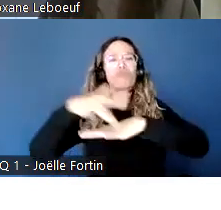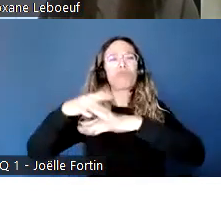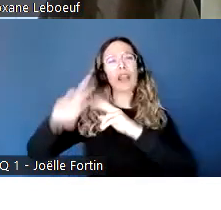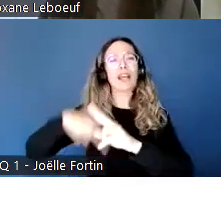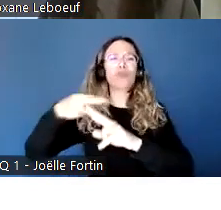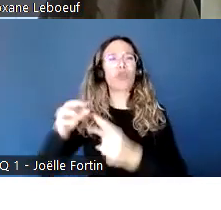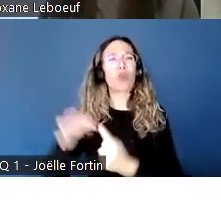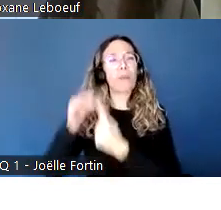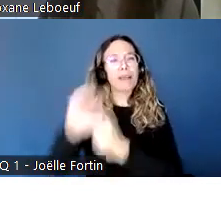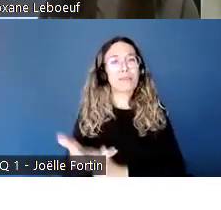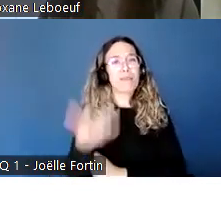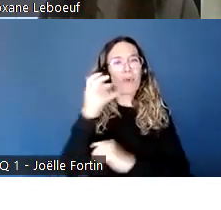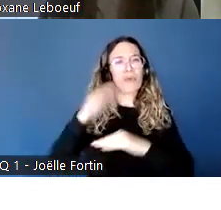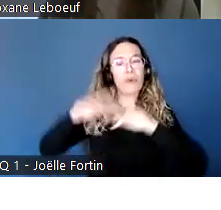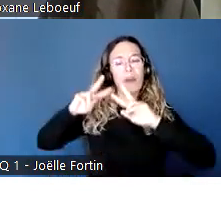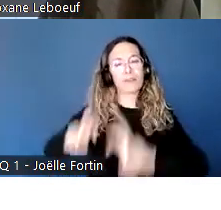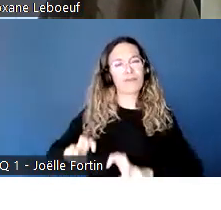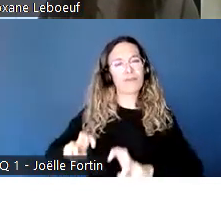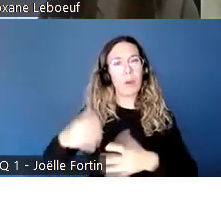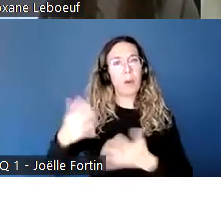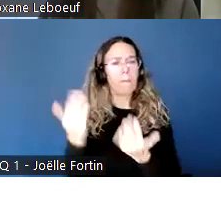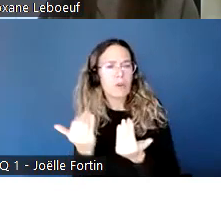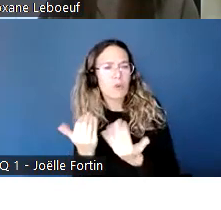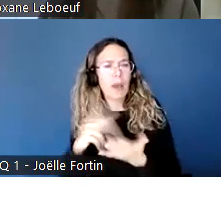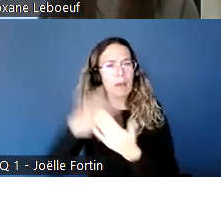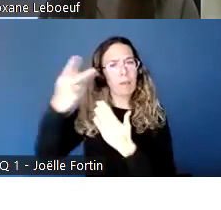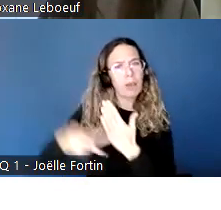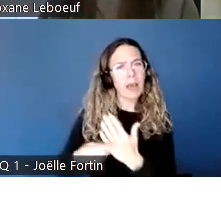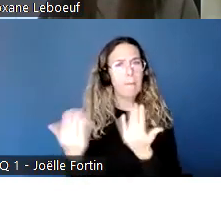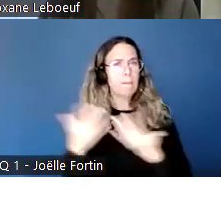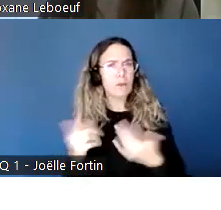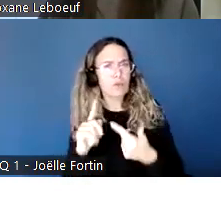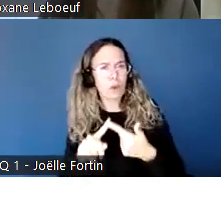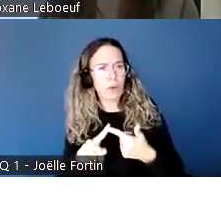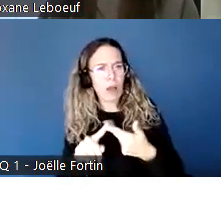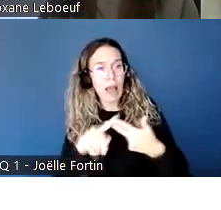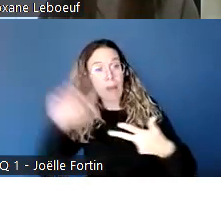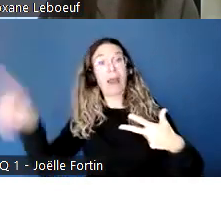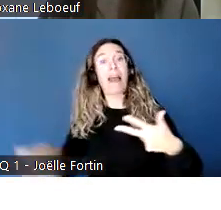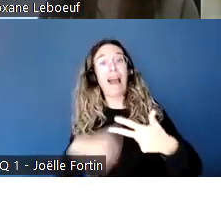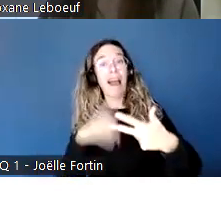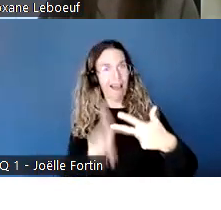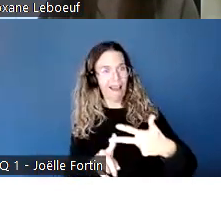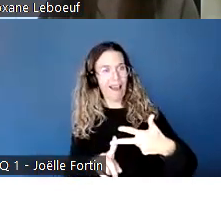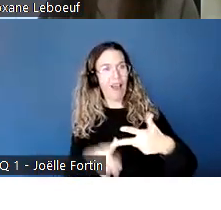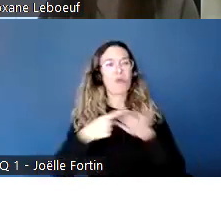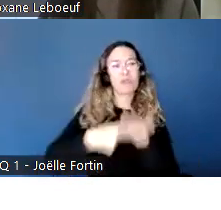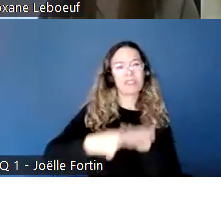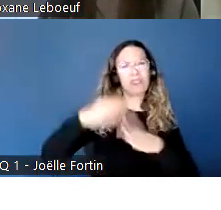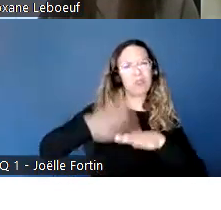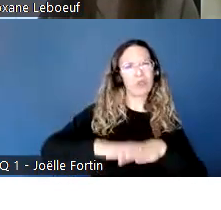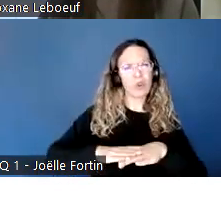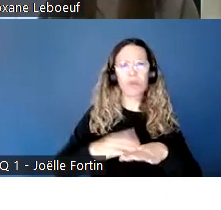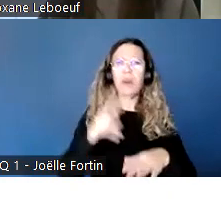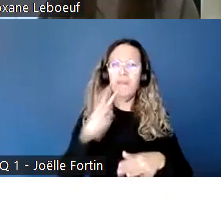résultats, tout ce qui ressort de l'étude de besoins et du contenu du programme, pour nous amener dans un élément de discussion sur